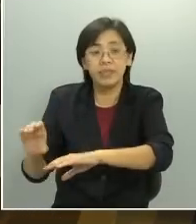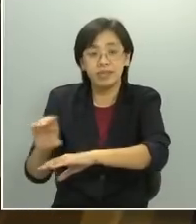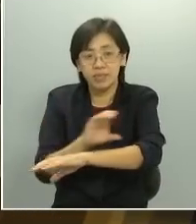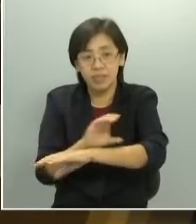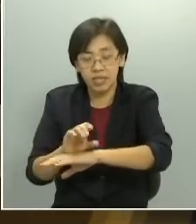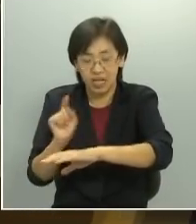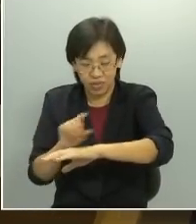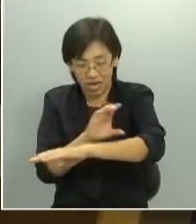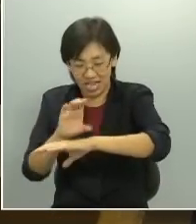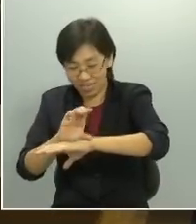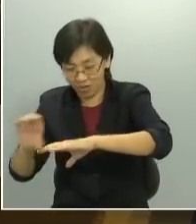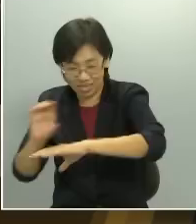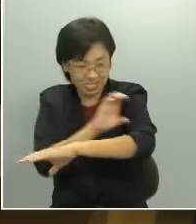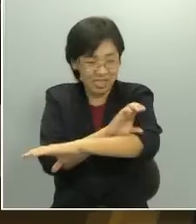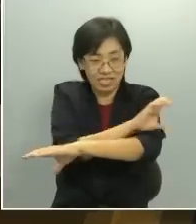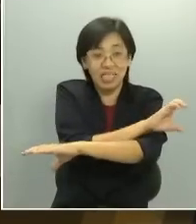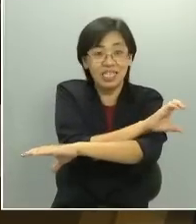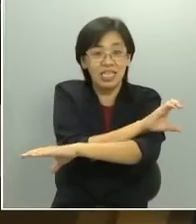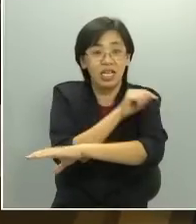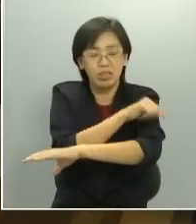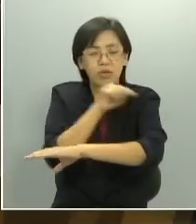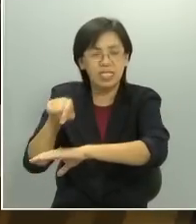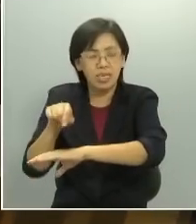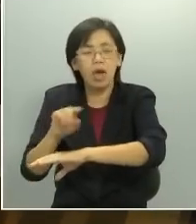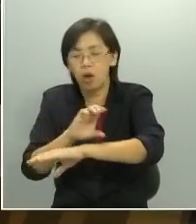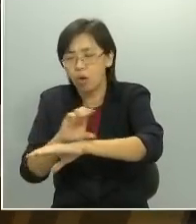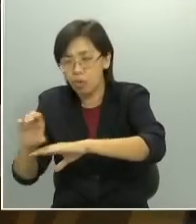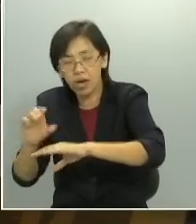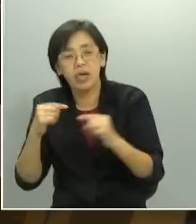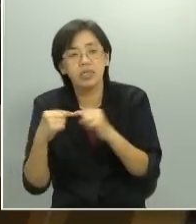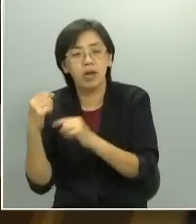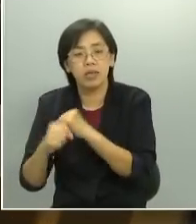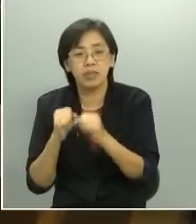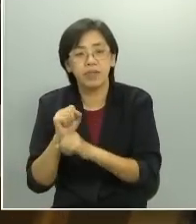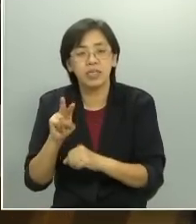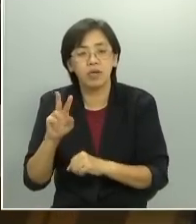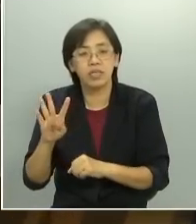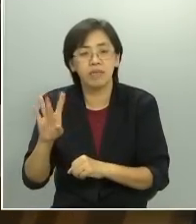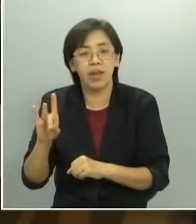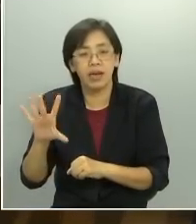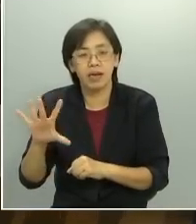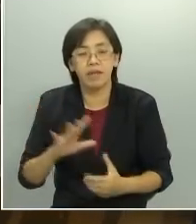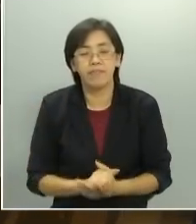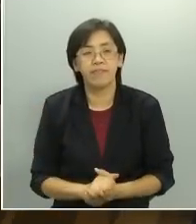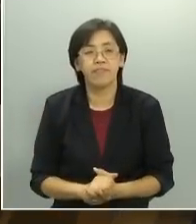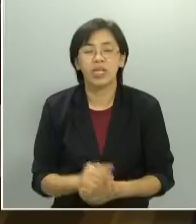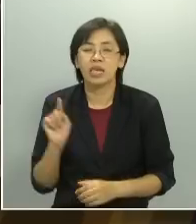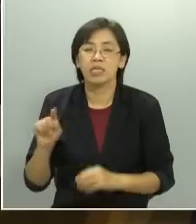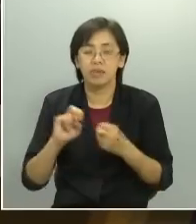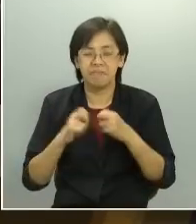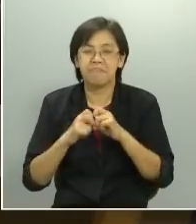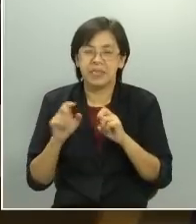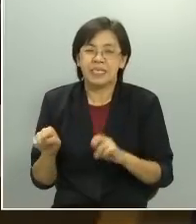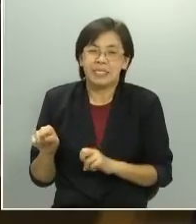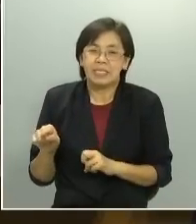ในส่วนต่อขยายซึ่งมันต่อไปถึงปี2485เนี่ยหมวยเป็นประเด็นใหญ่จริง